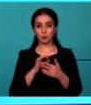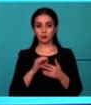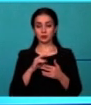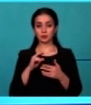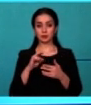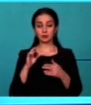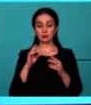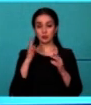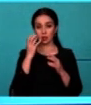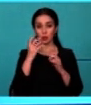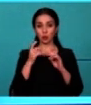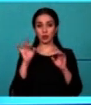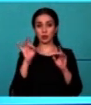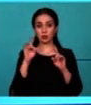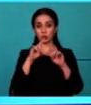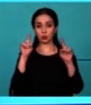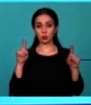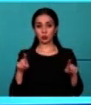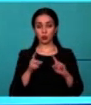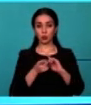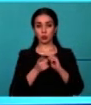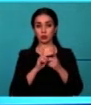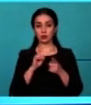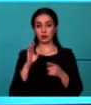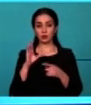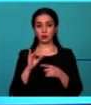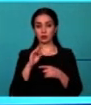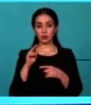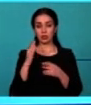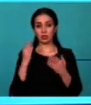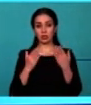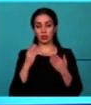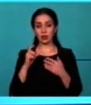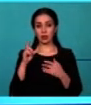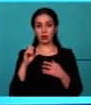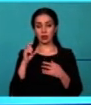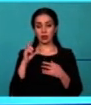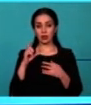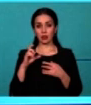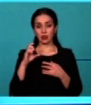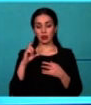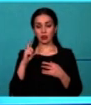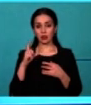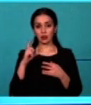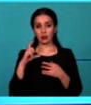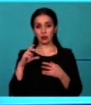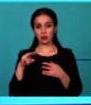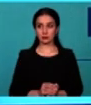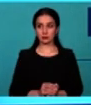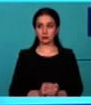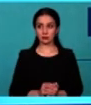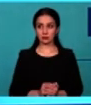Demak, rasmlarning o'lchamlarini o'zgartirish uchun width hamda height parametrlardan foydalanamiz.